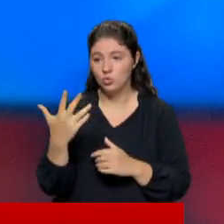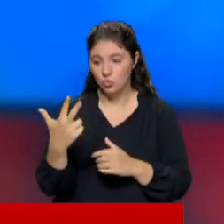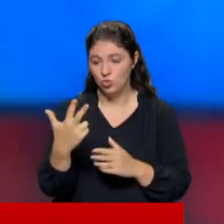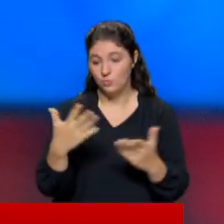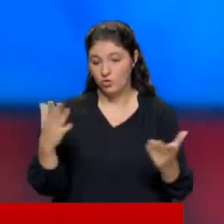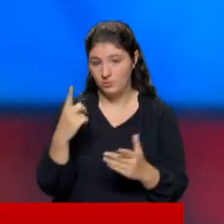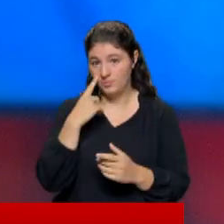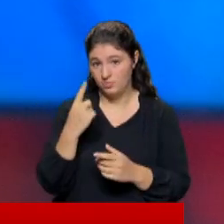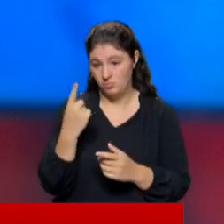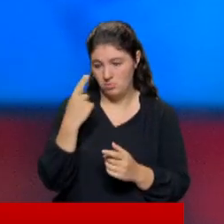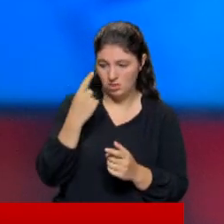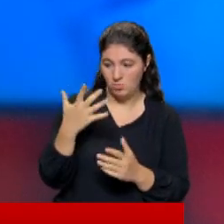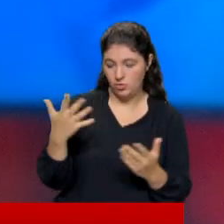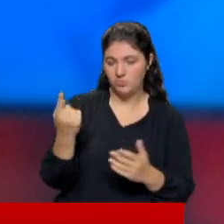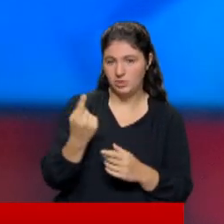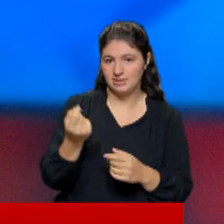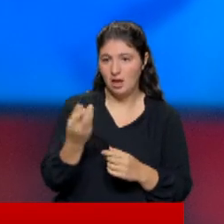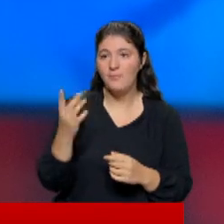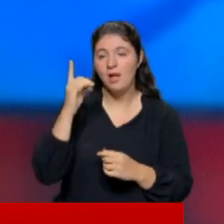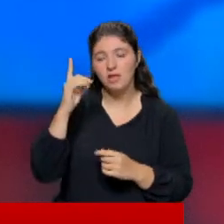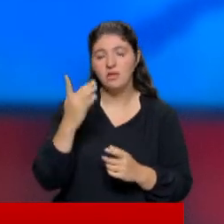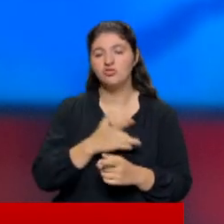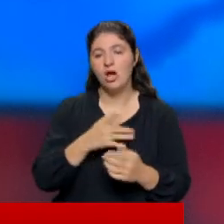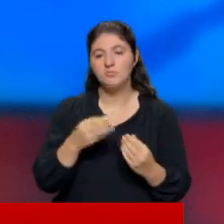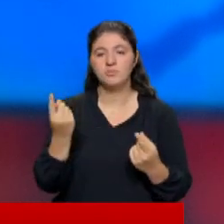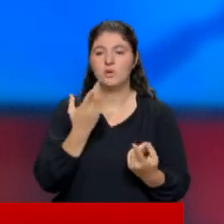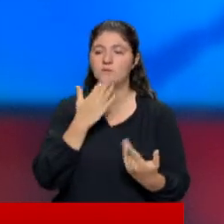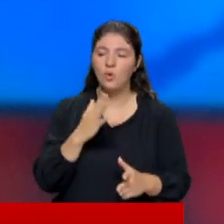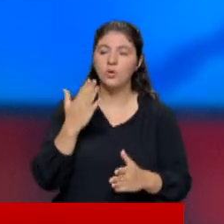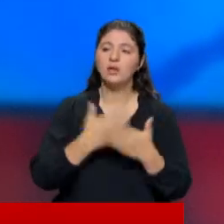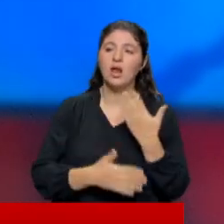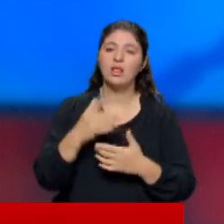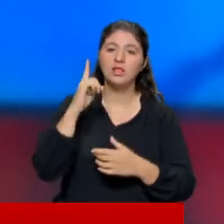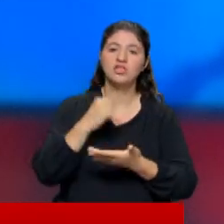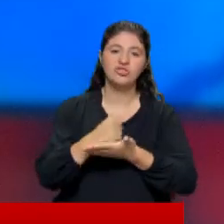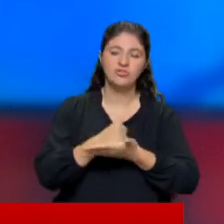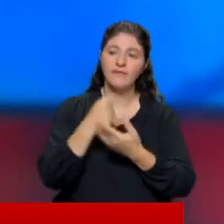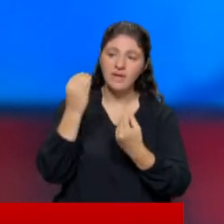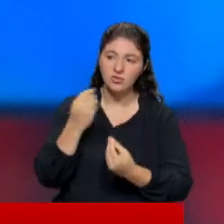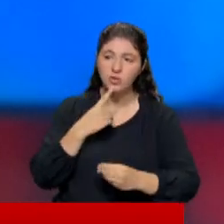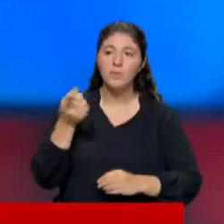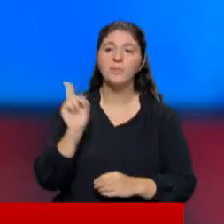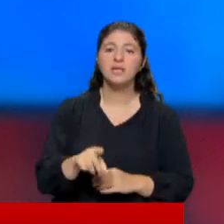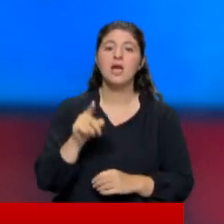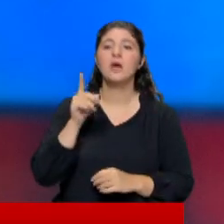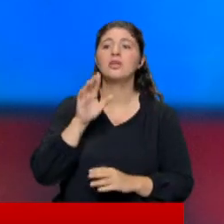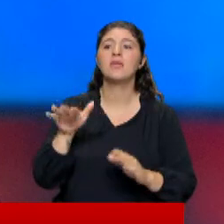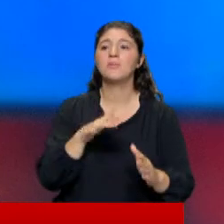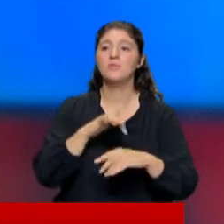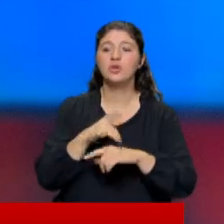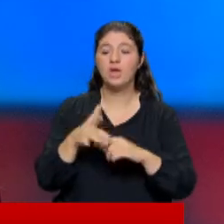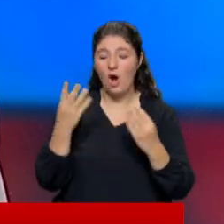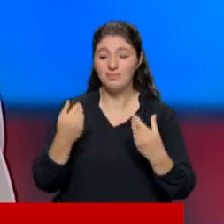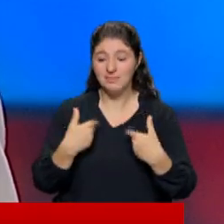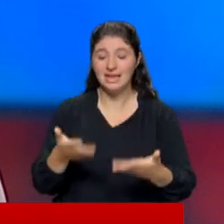büyük bir oran. Ama Allah'tan can kaybı yok. Yaralılara şifalar diliyoruz ve bir daha deprem ülkesi